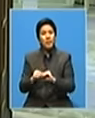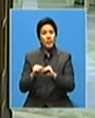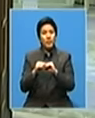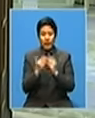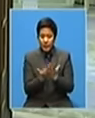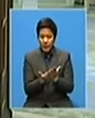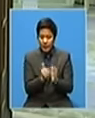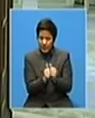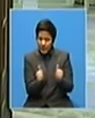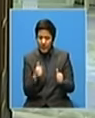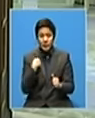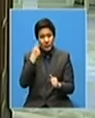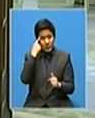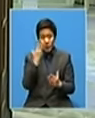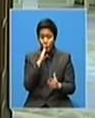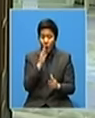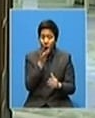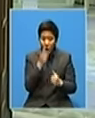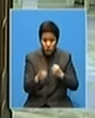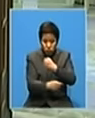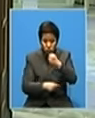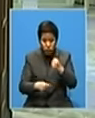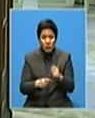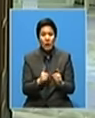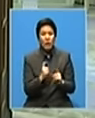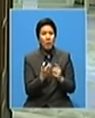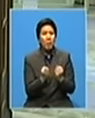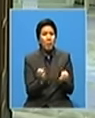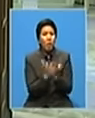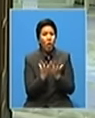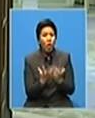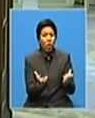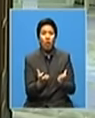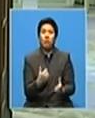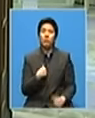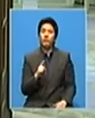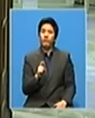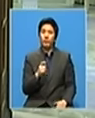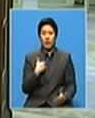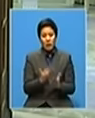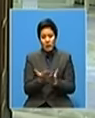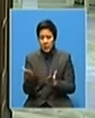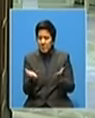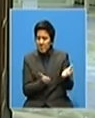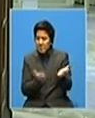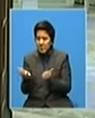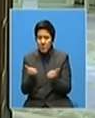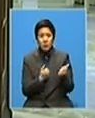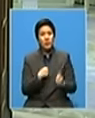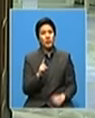ราคาดีกว่าด้วยถ้าปลูกข้าวแล้วมันเสียหายมันก็ไปไม่ไหวนะครับเป็นหนี้เป็นสินมากขึ้นน่